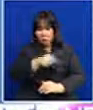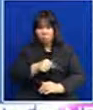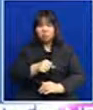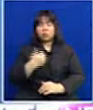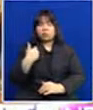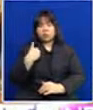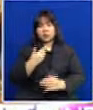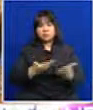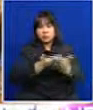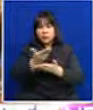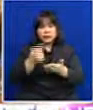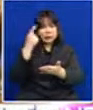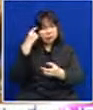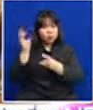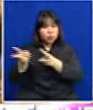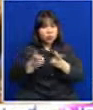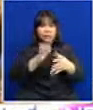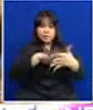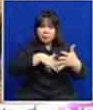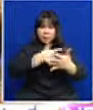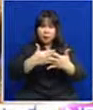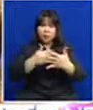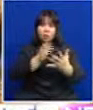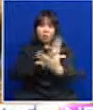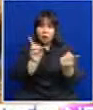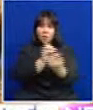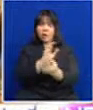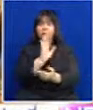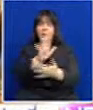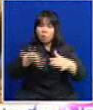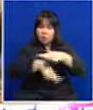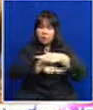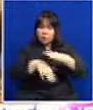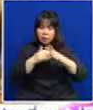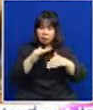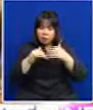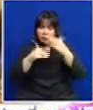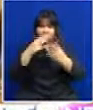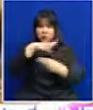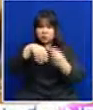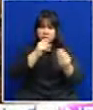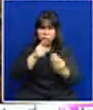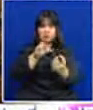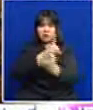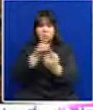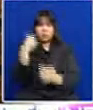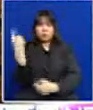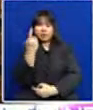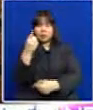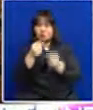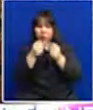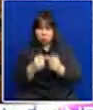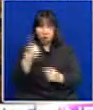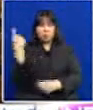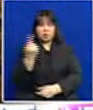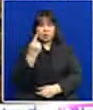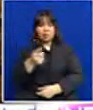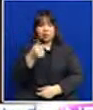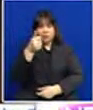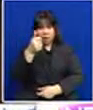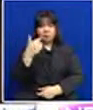ฒนาเมืองใช้วัฒนธรรมเป็นรากฐานในการต่อยอดเศรษฐกิจสังคมและการท่องเที่ยวให้น่าอยู่น่าเที่ยว